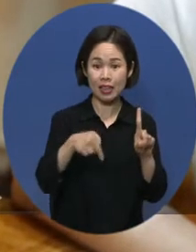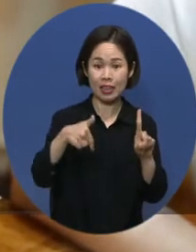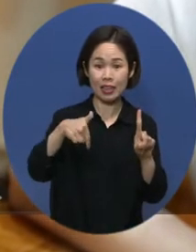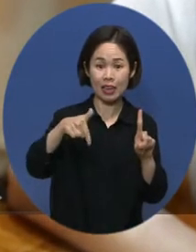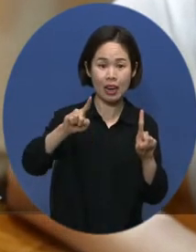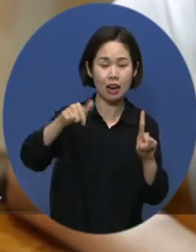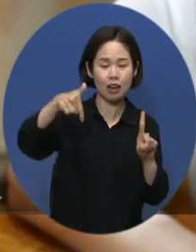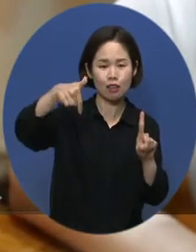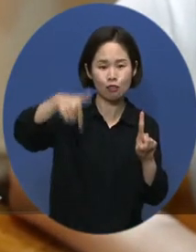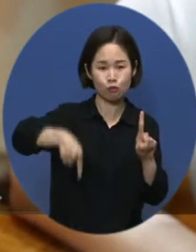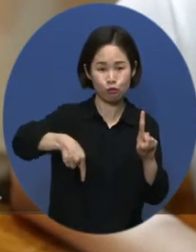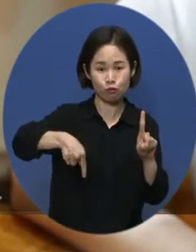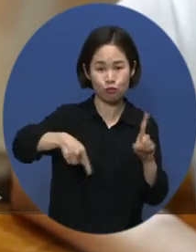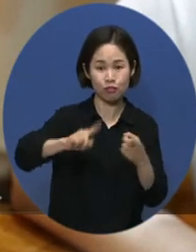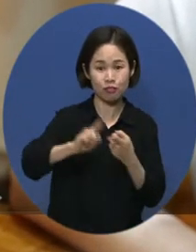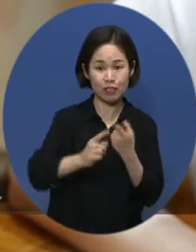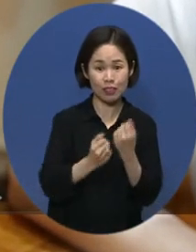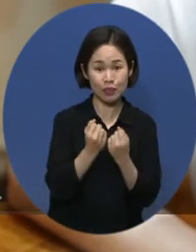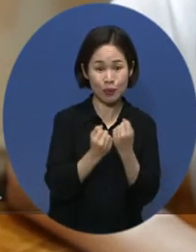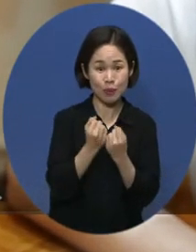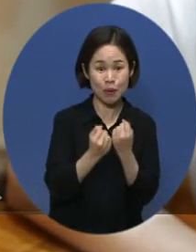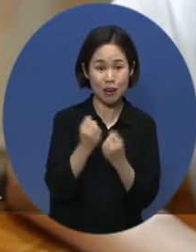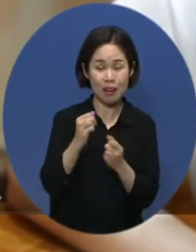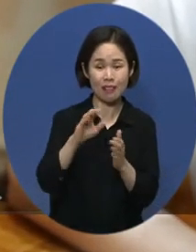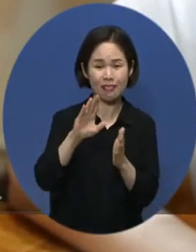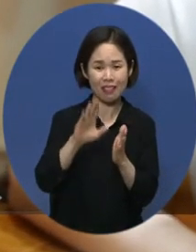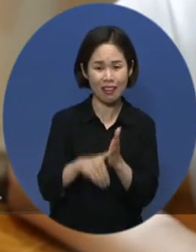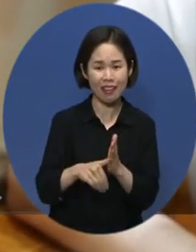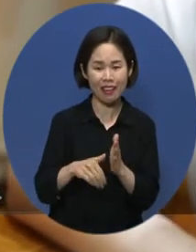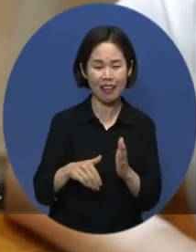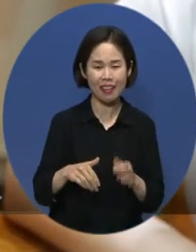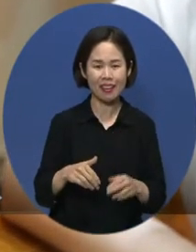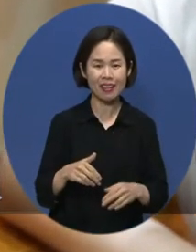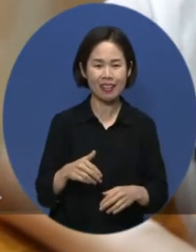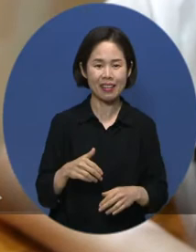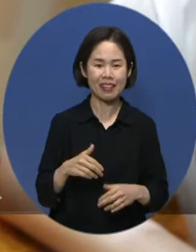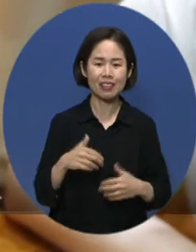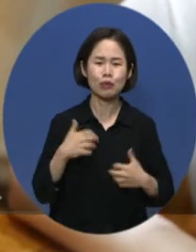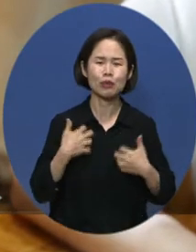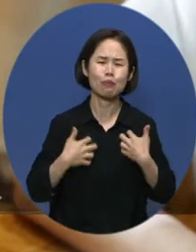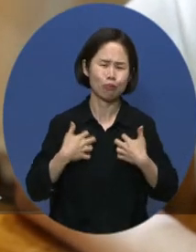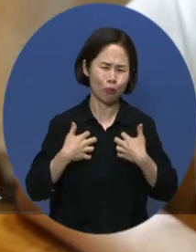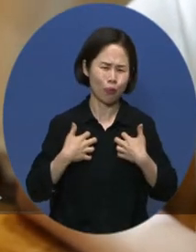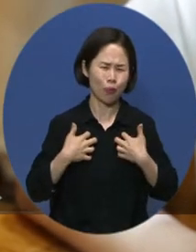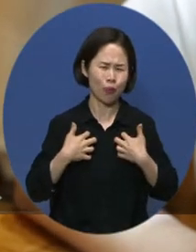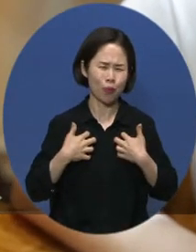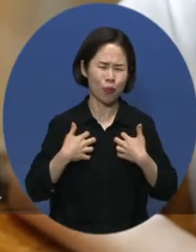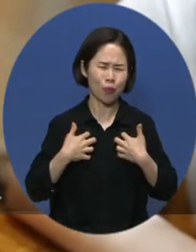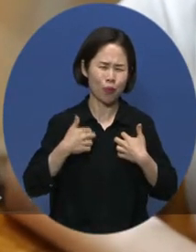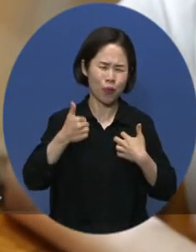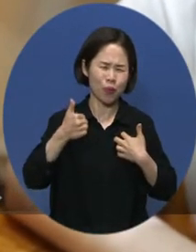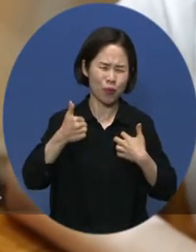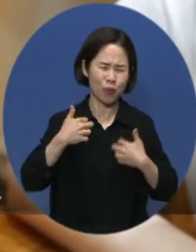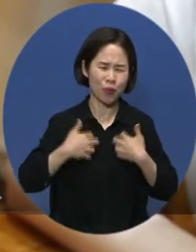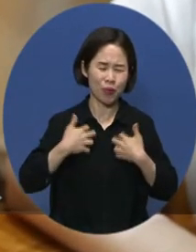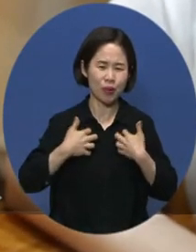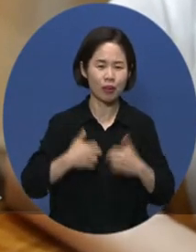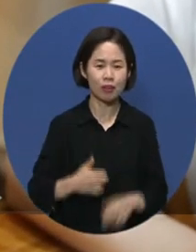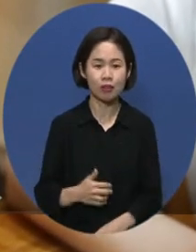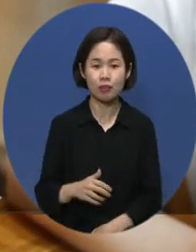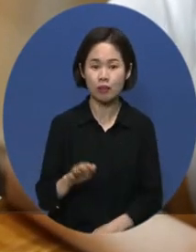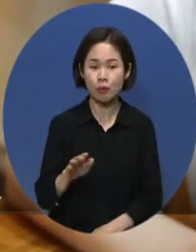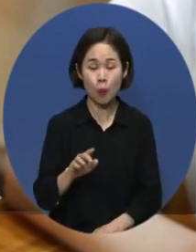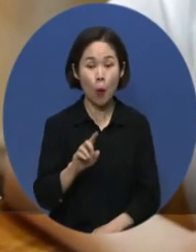부분이 좀 거기 부분이 좀 완전 재밌었어요. 궁금했던 게